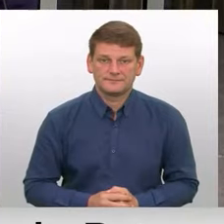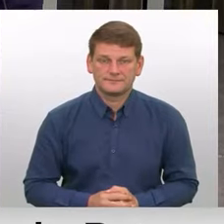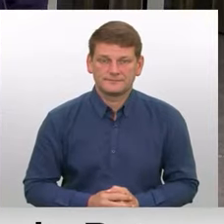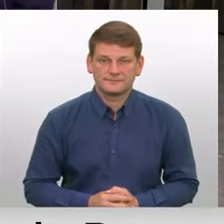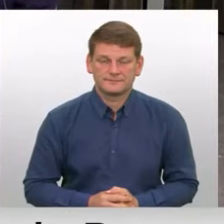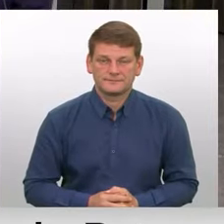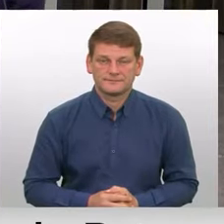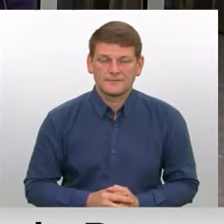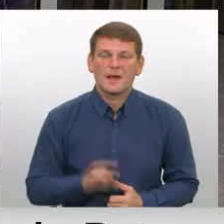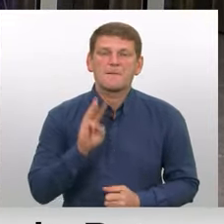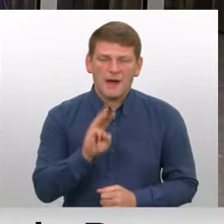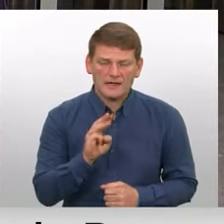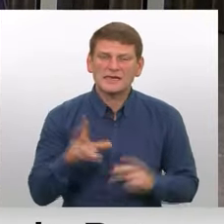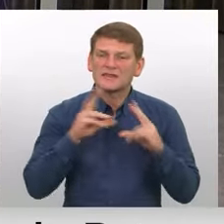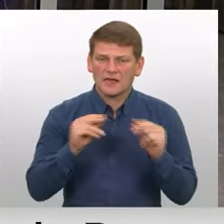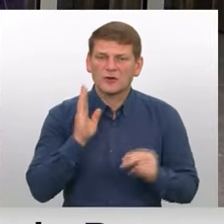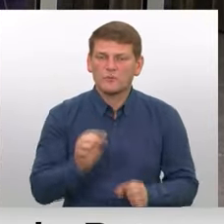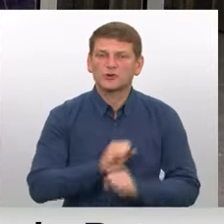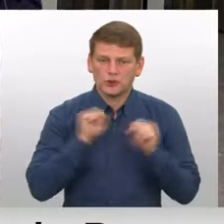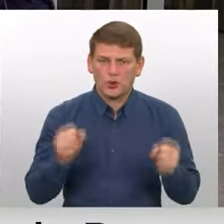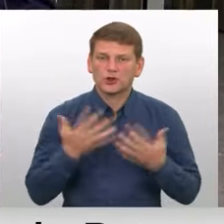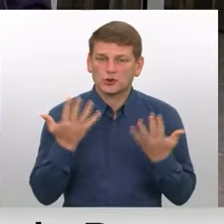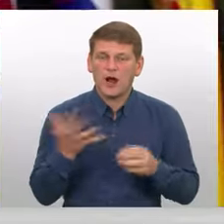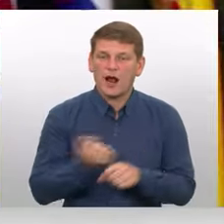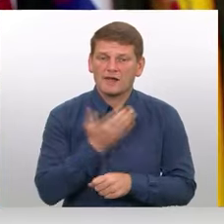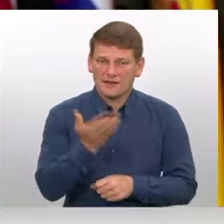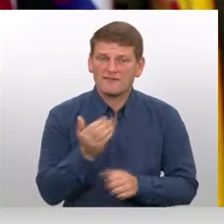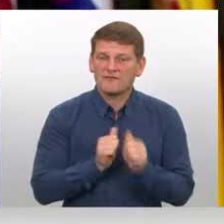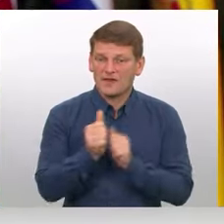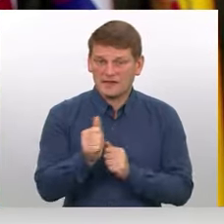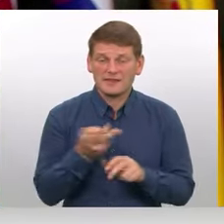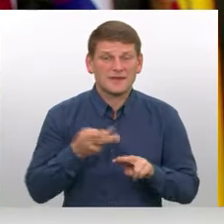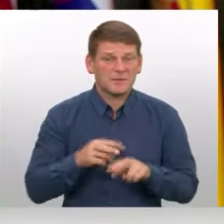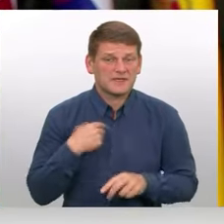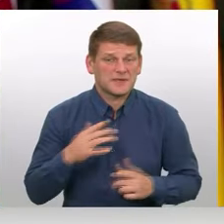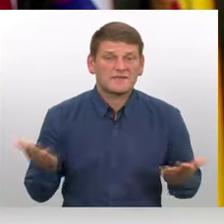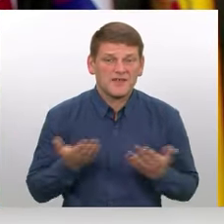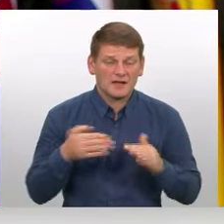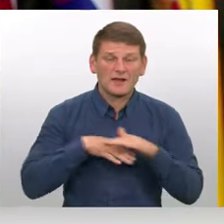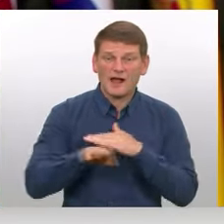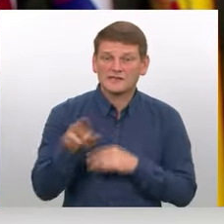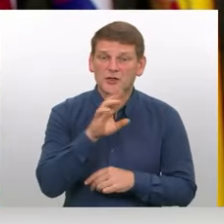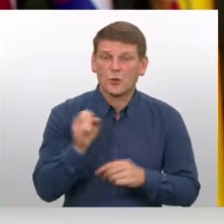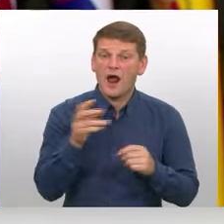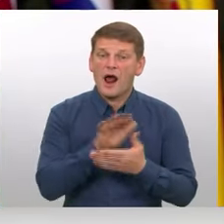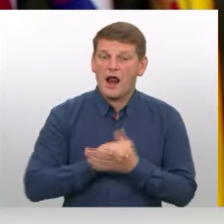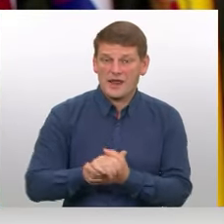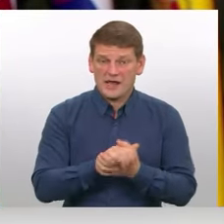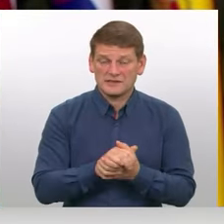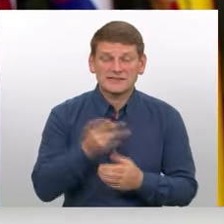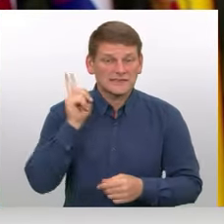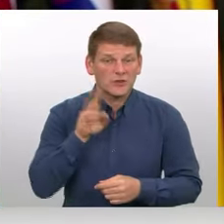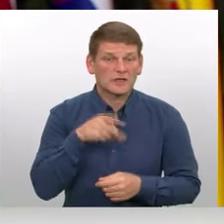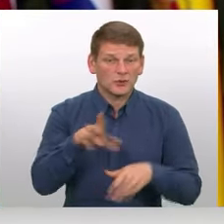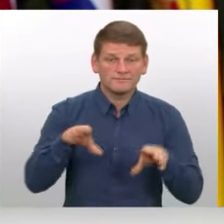you. Mark, NATO būs drošās rokās ar tevi vadībā, tāpēc man ir vieglāk aiziet no alianses, zinot, ka tu